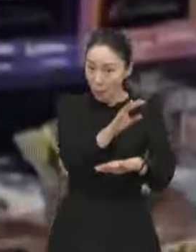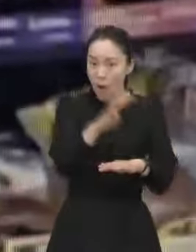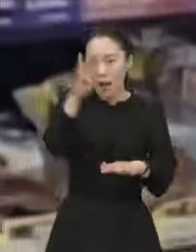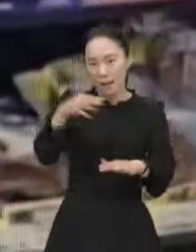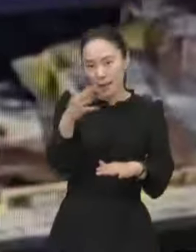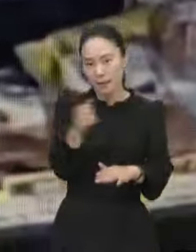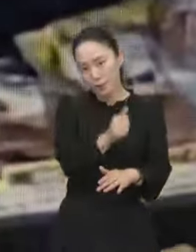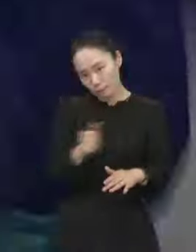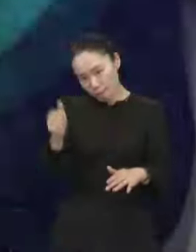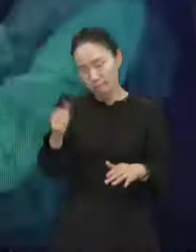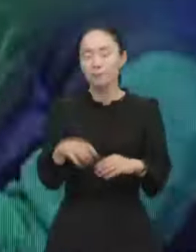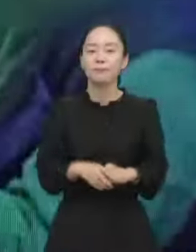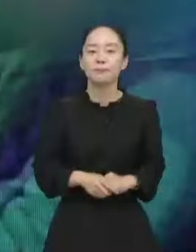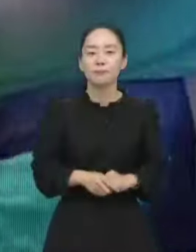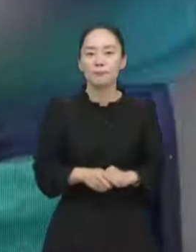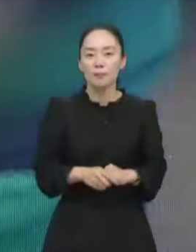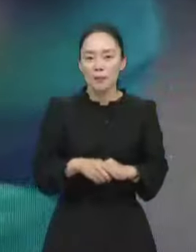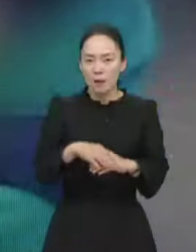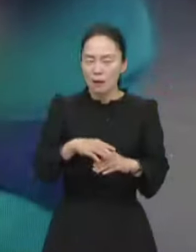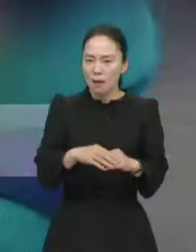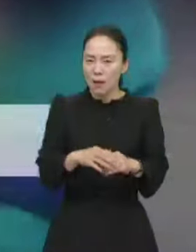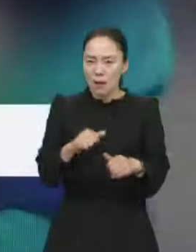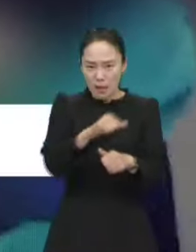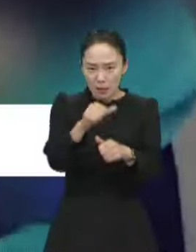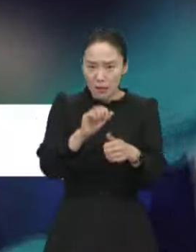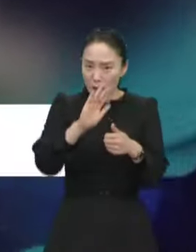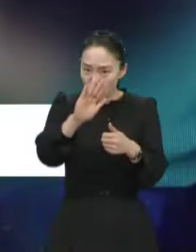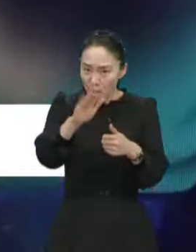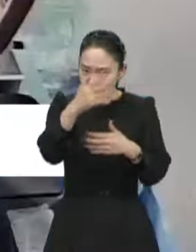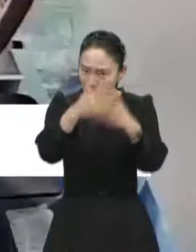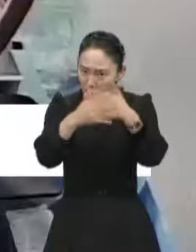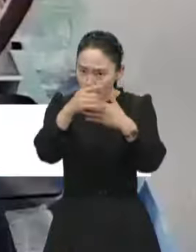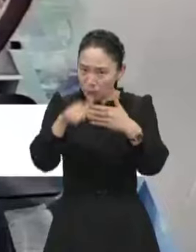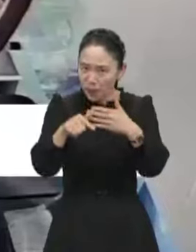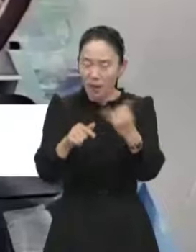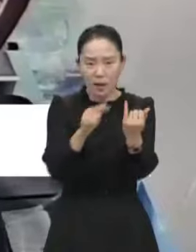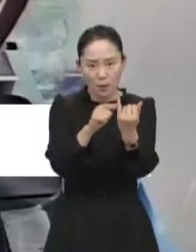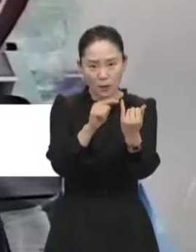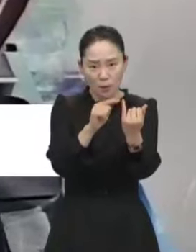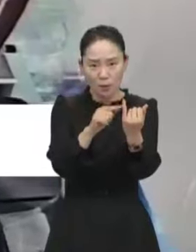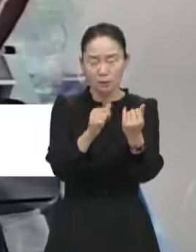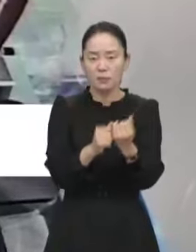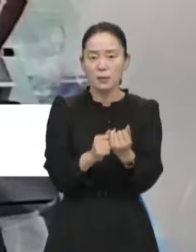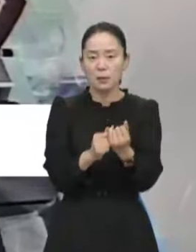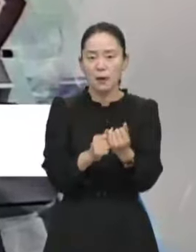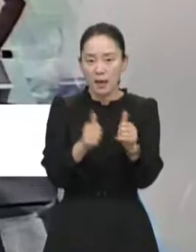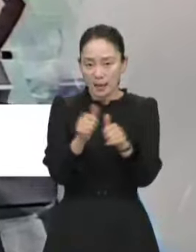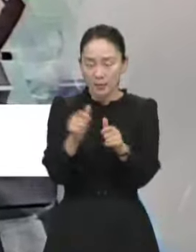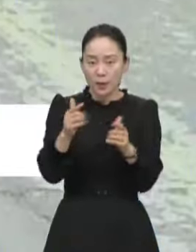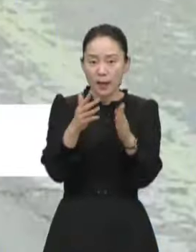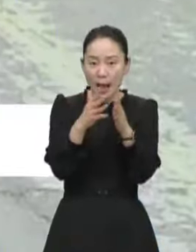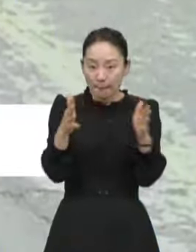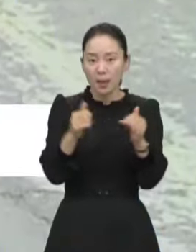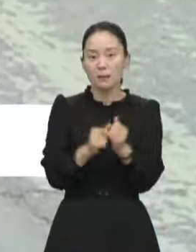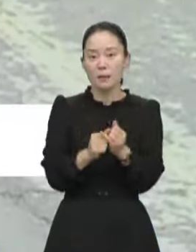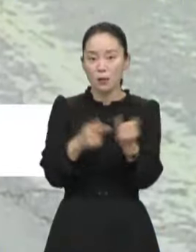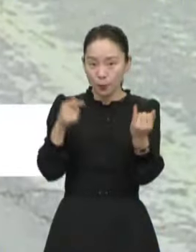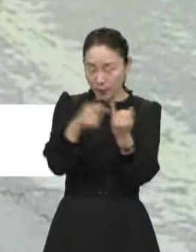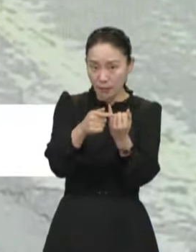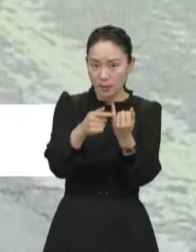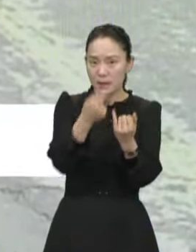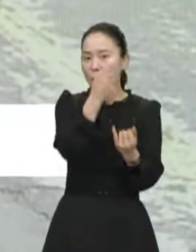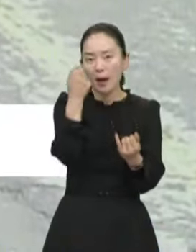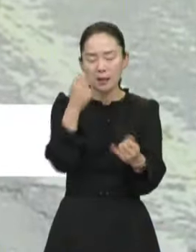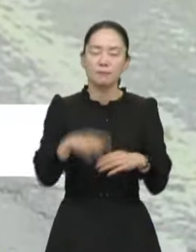아파트로 돌아갑니다 하지만 시간 뒤 영상속 여성은 남성이 살던 아파트에서 흉기에 찔린 채